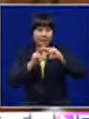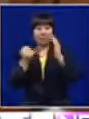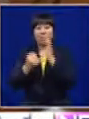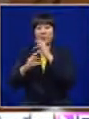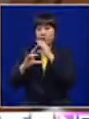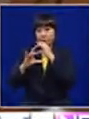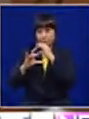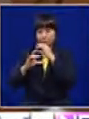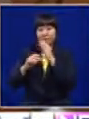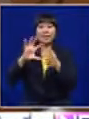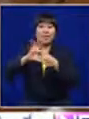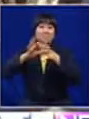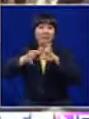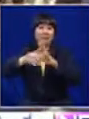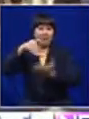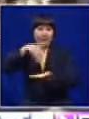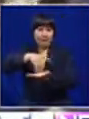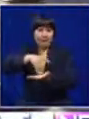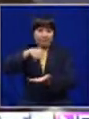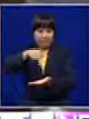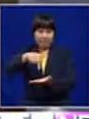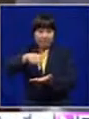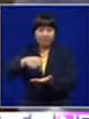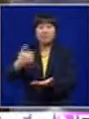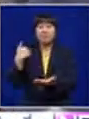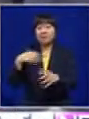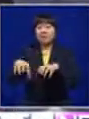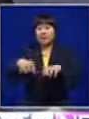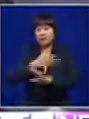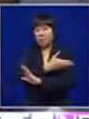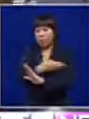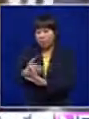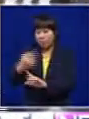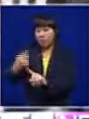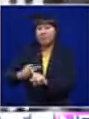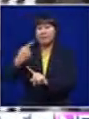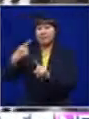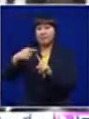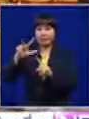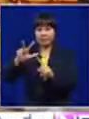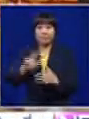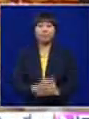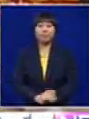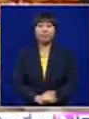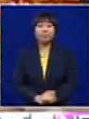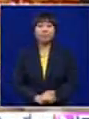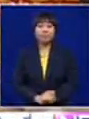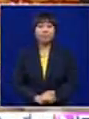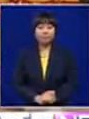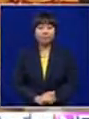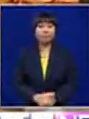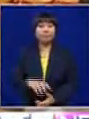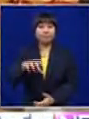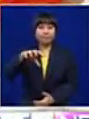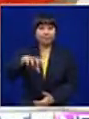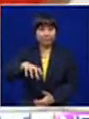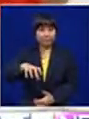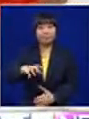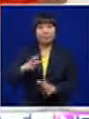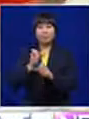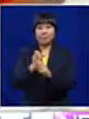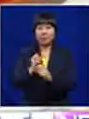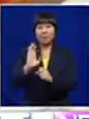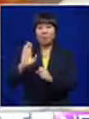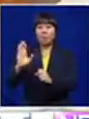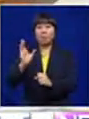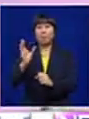สนามกีฬากลางตำบลเนินพระงานจะมีไปถึงวันที่3มกราคมนี้ค่ะที่บริเวณพระบรมราชานุสาวรีย์สมเด็จพระเจ้